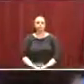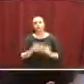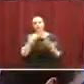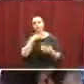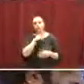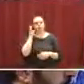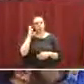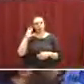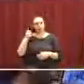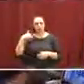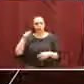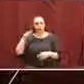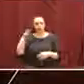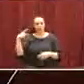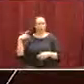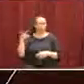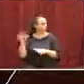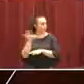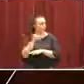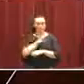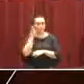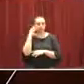Gràcies, senyor Camargo. Té la paraula, senyor president del Govern.